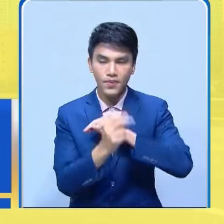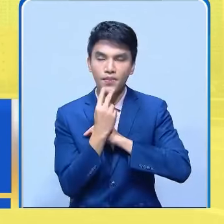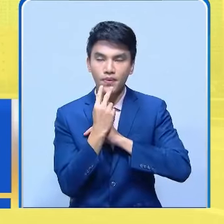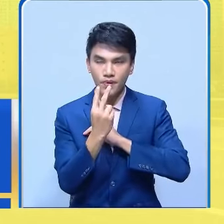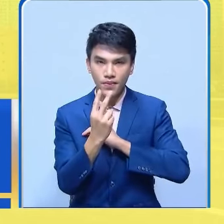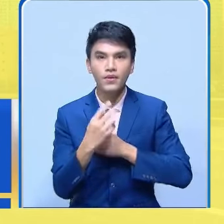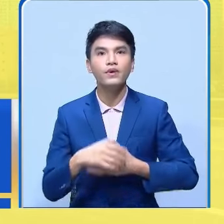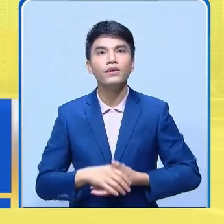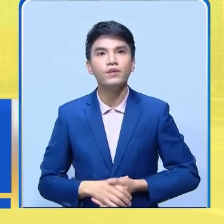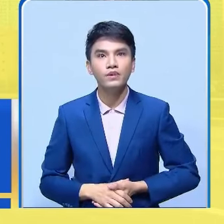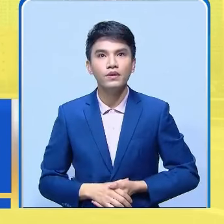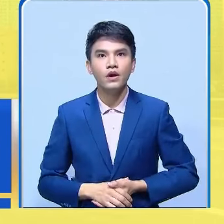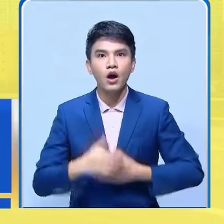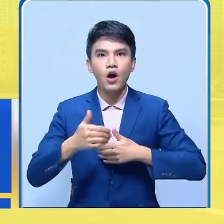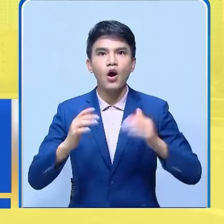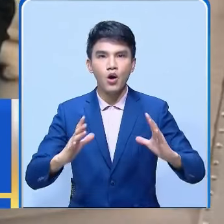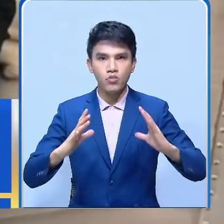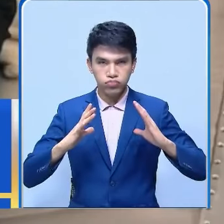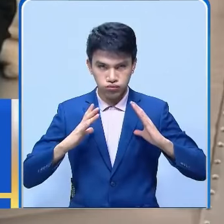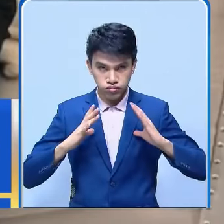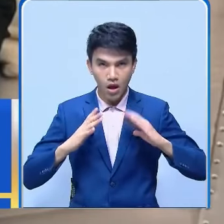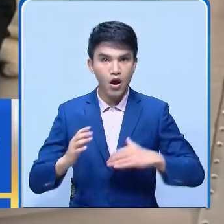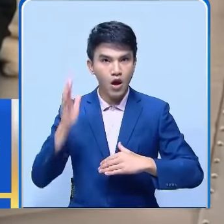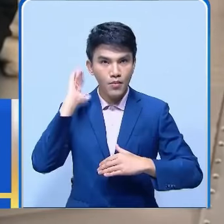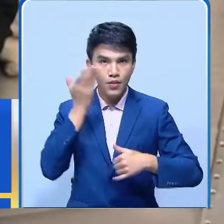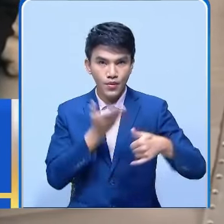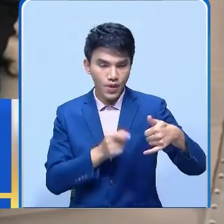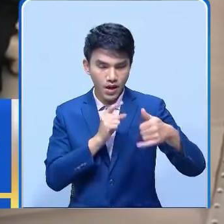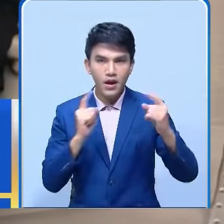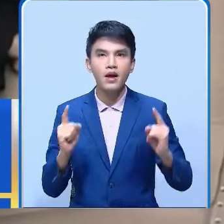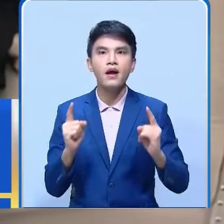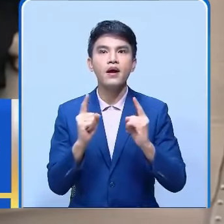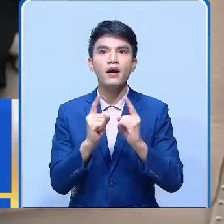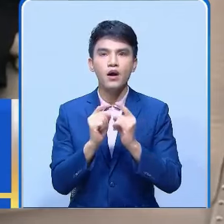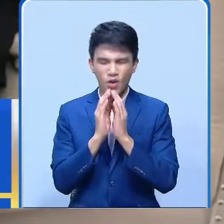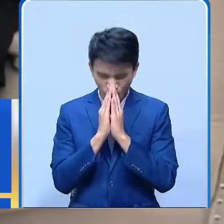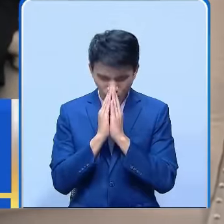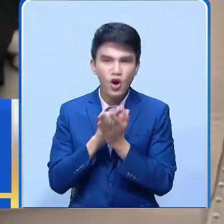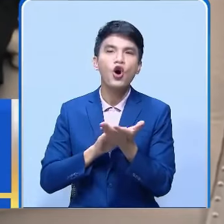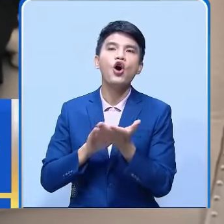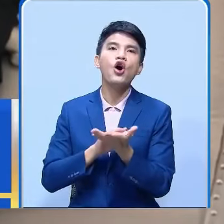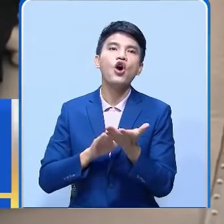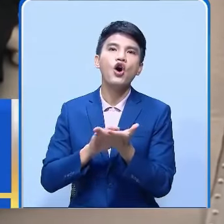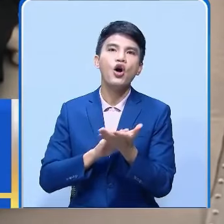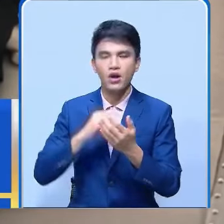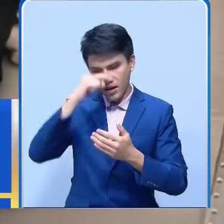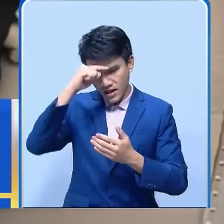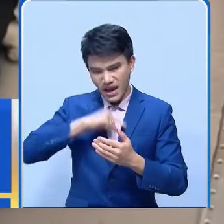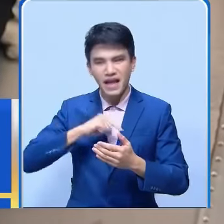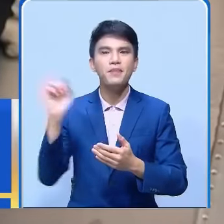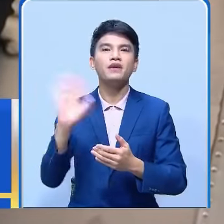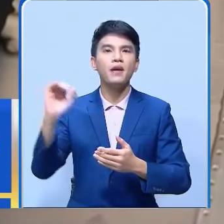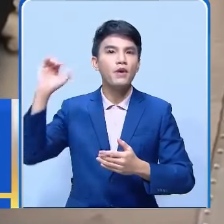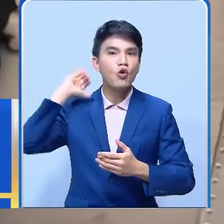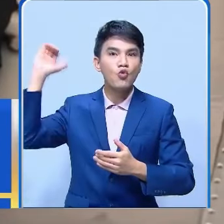ะครับสำหรับที่พักแห่งนี้พบชายคนนี้ด้วยนะแล้วก็เนี่ยยกมือไหว้ขอโทษไม่ใช่คนไทยนะครับเป็นชายชาวคูเว